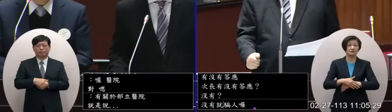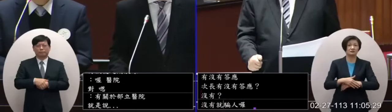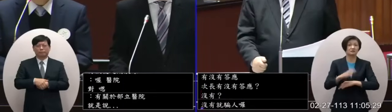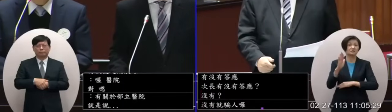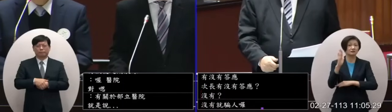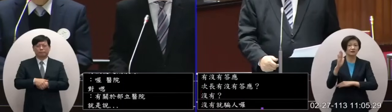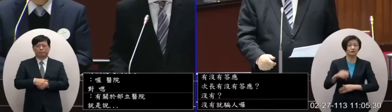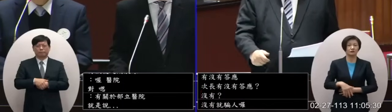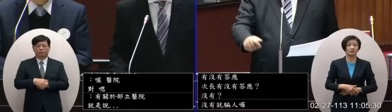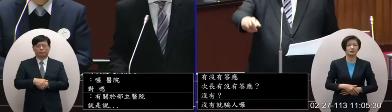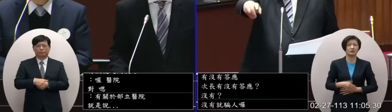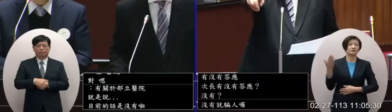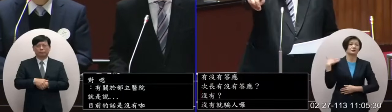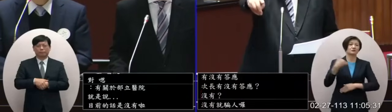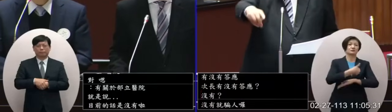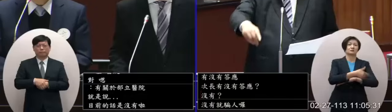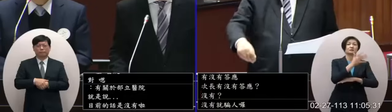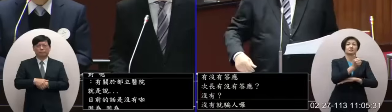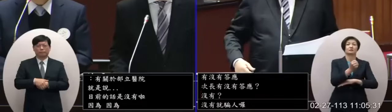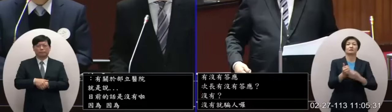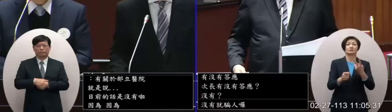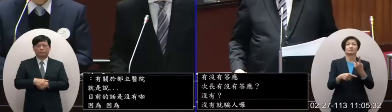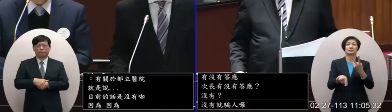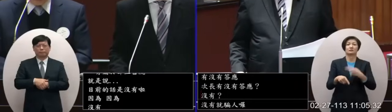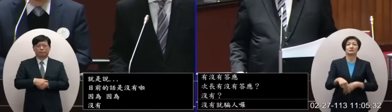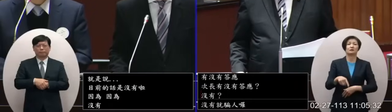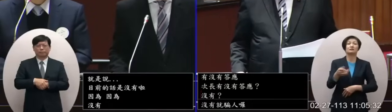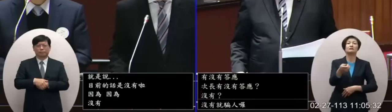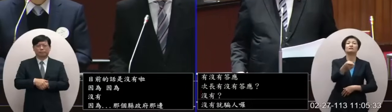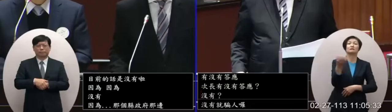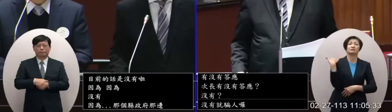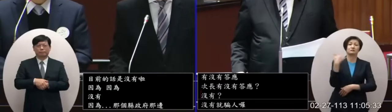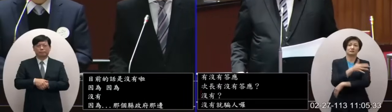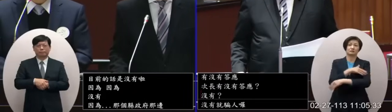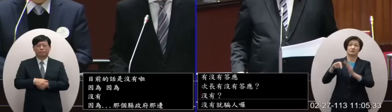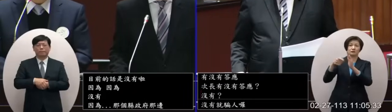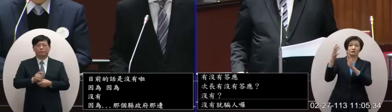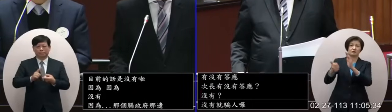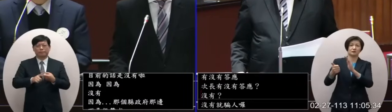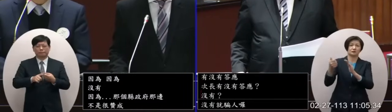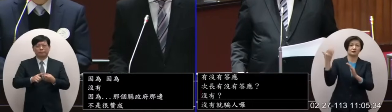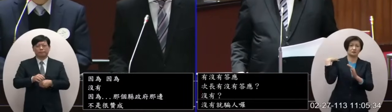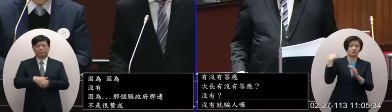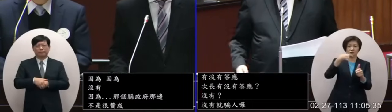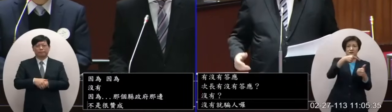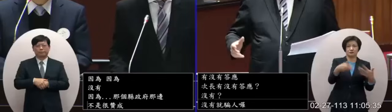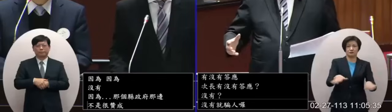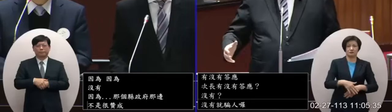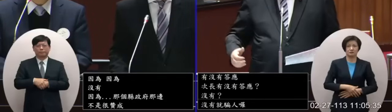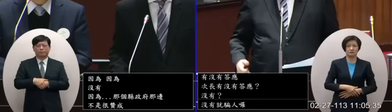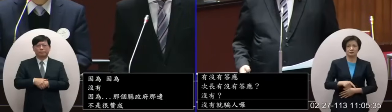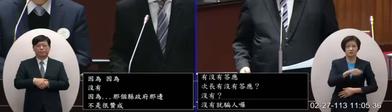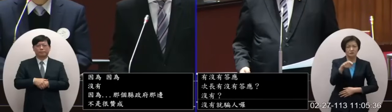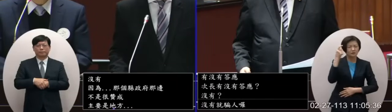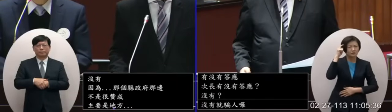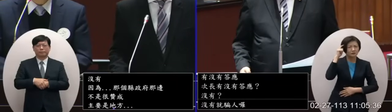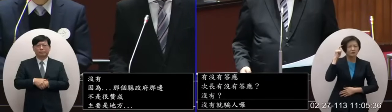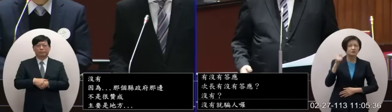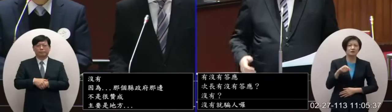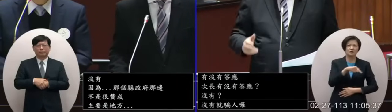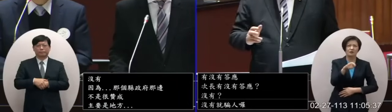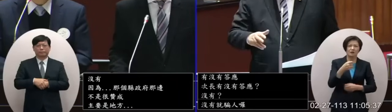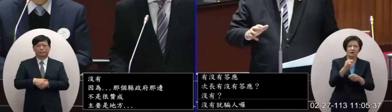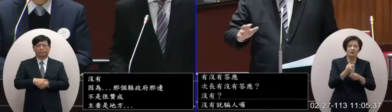县长啊， 嗯， 是院长的学生啊， 是 刘正英啊， 对 对，正英， 他们觉得我们地方很小嘛，是